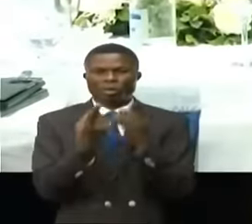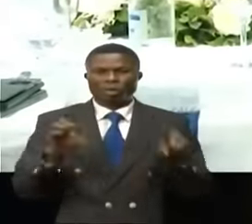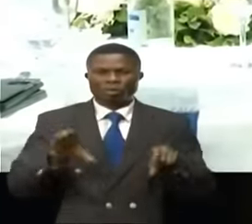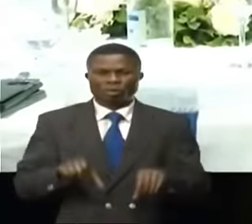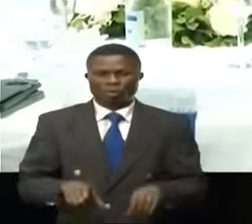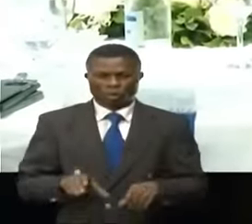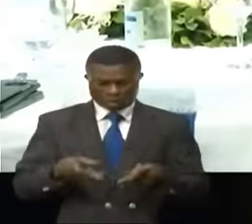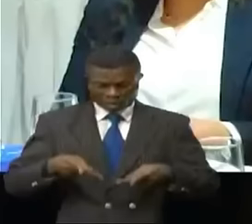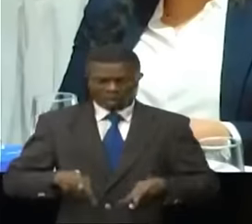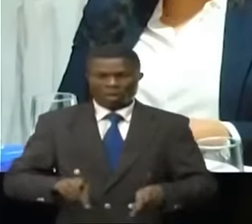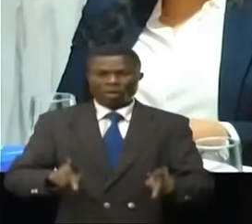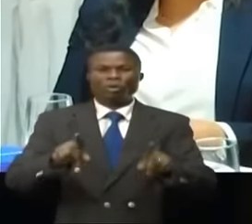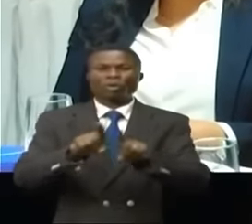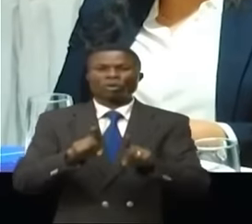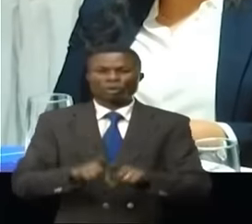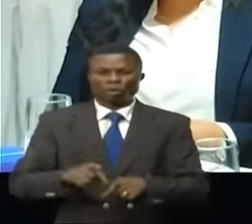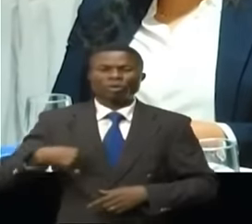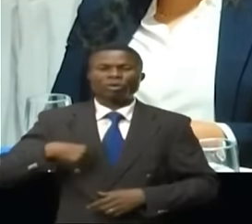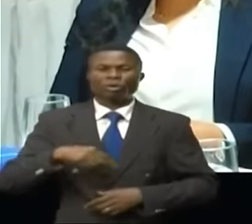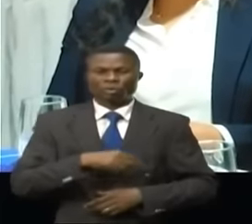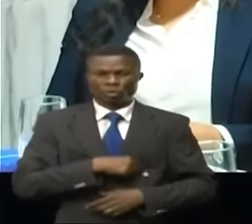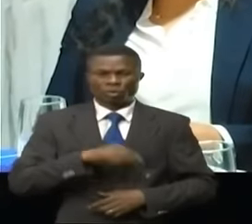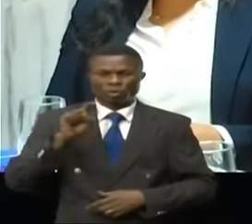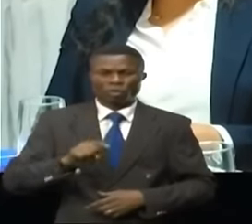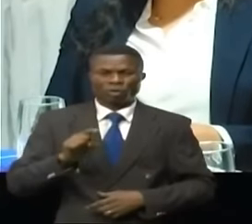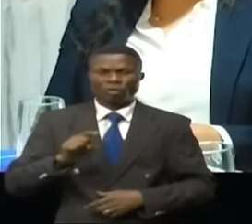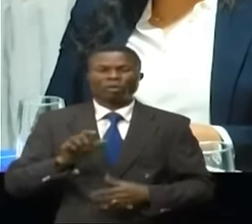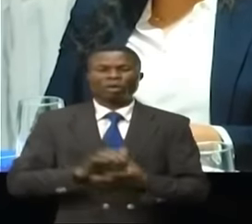ça permettra ce que nous puissions,